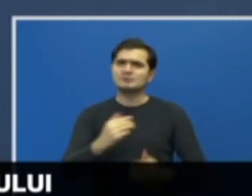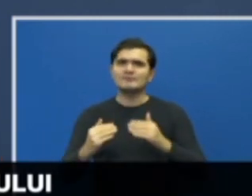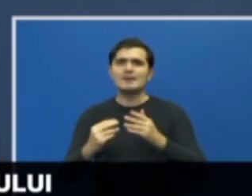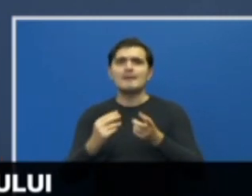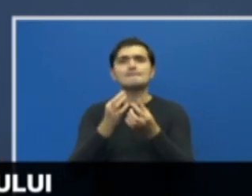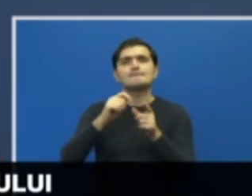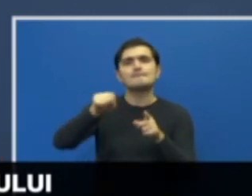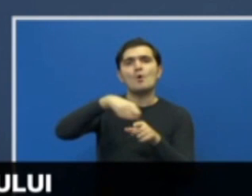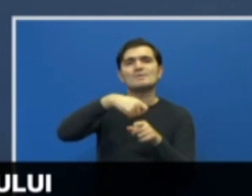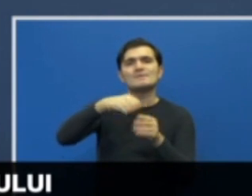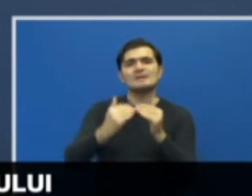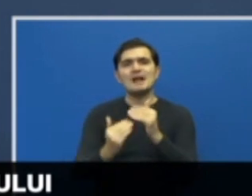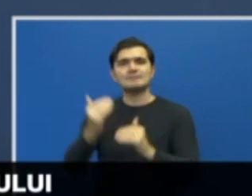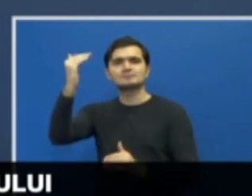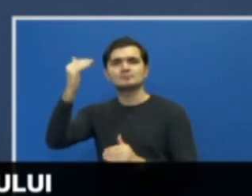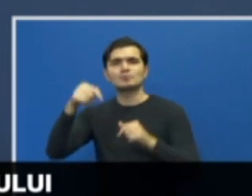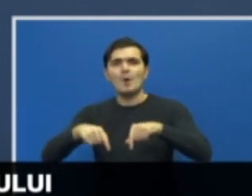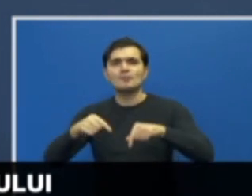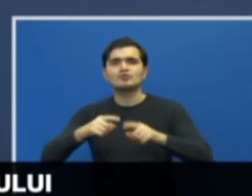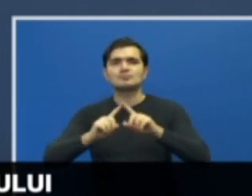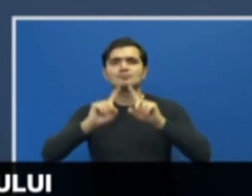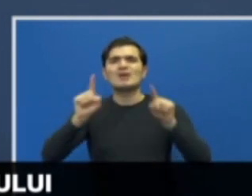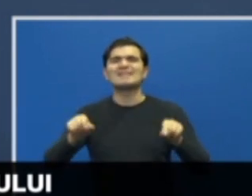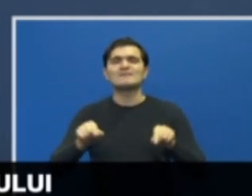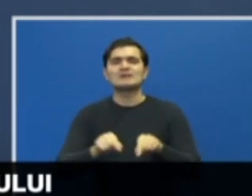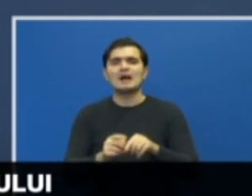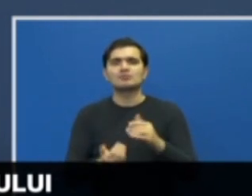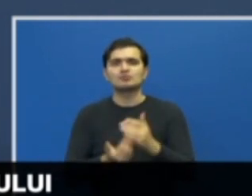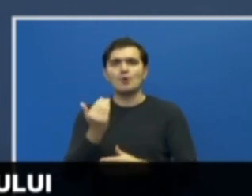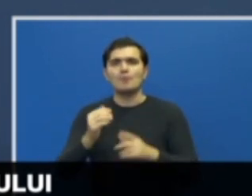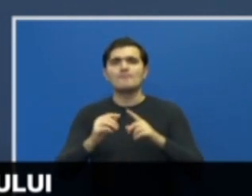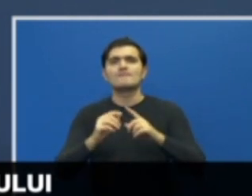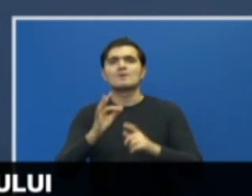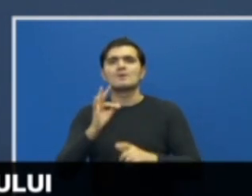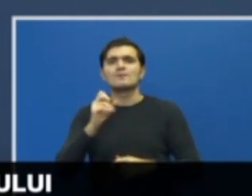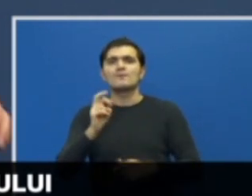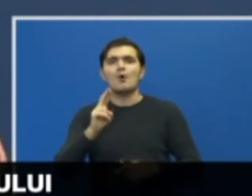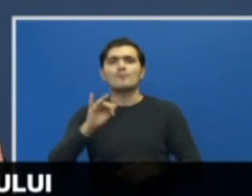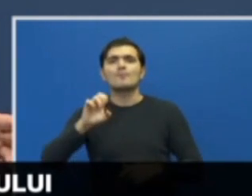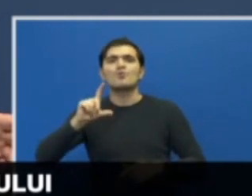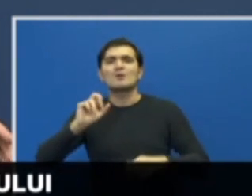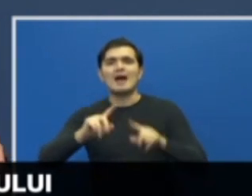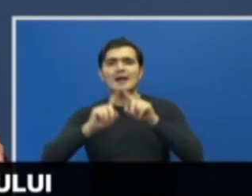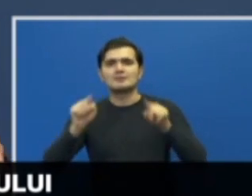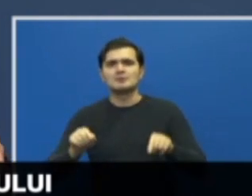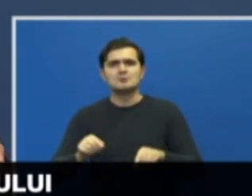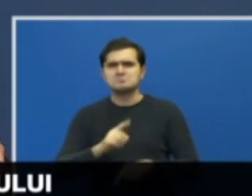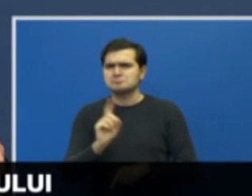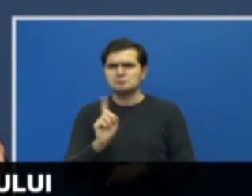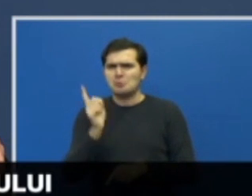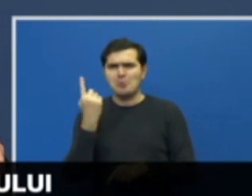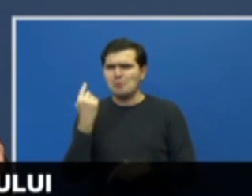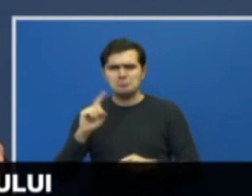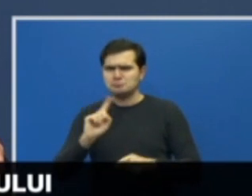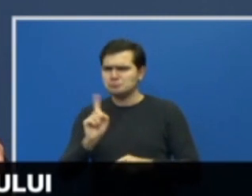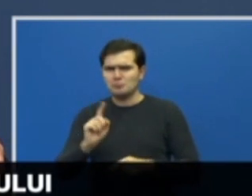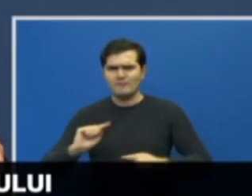cu acest certificat, care nu va produce, cred, niciun